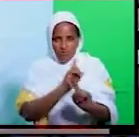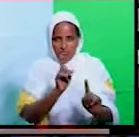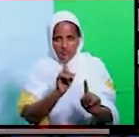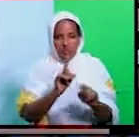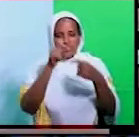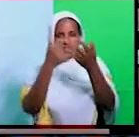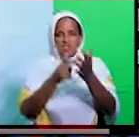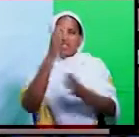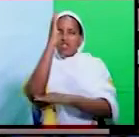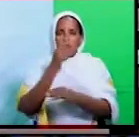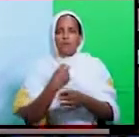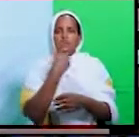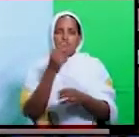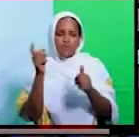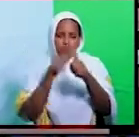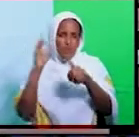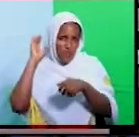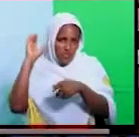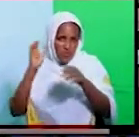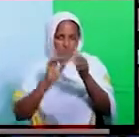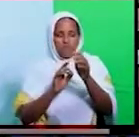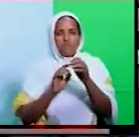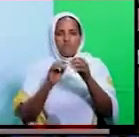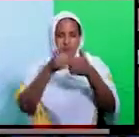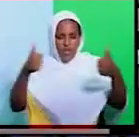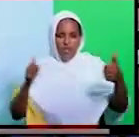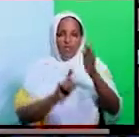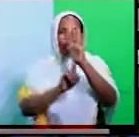አይቻልም። በማደግን መድረስ ይቻላል።